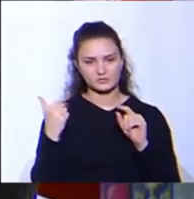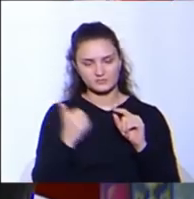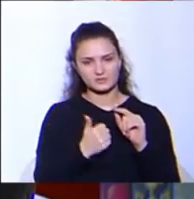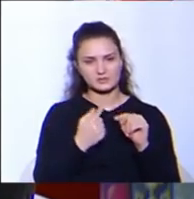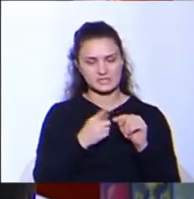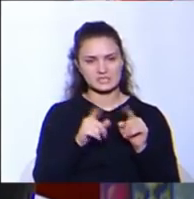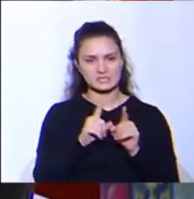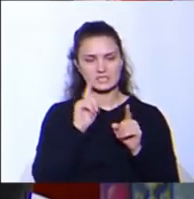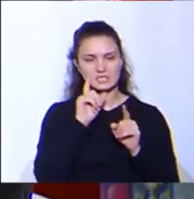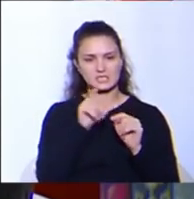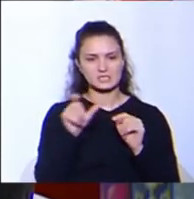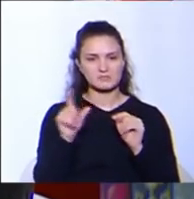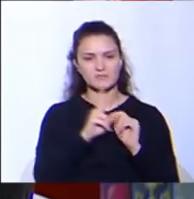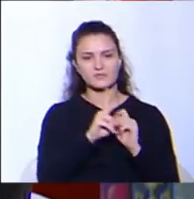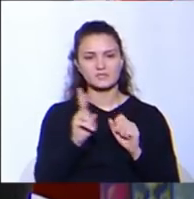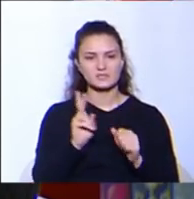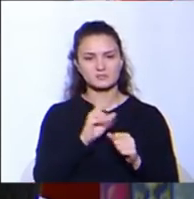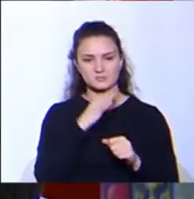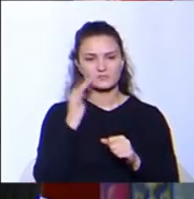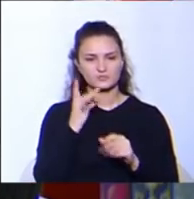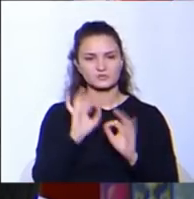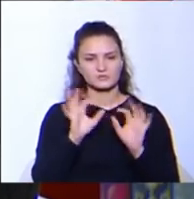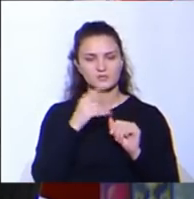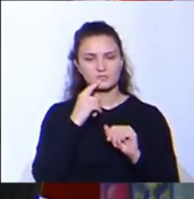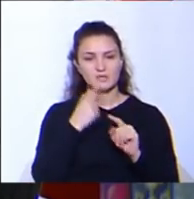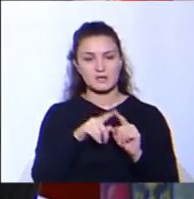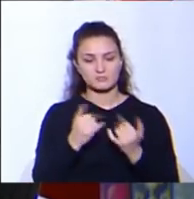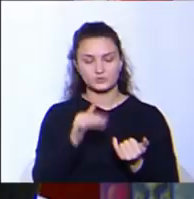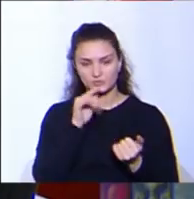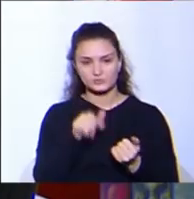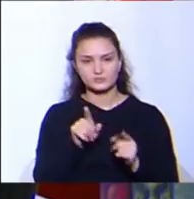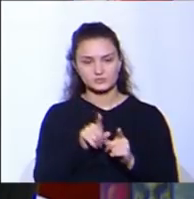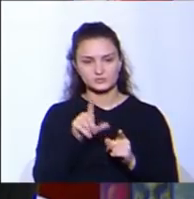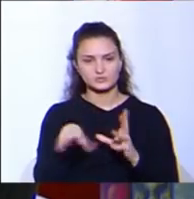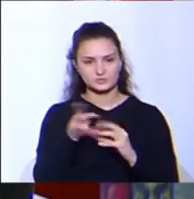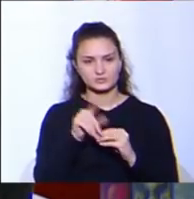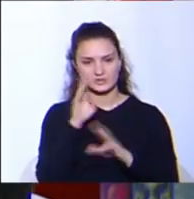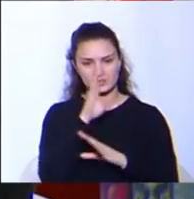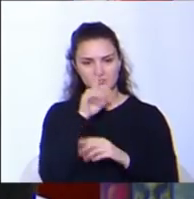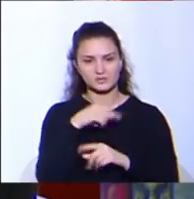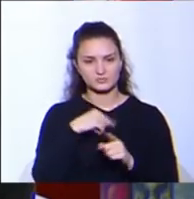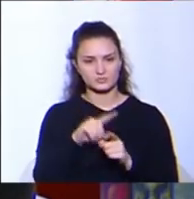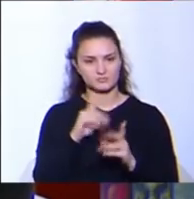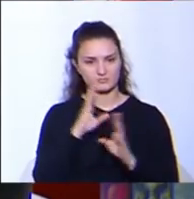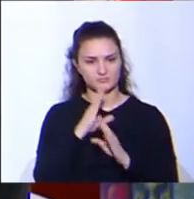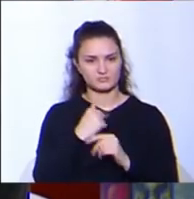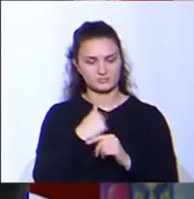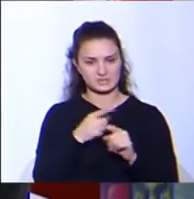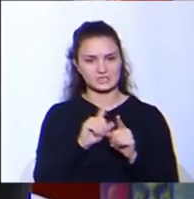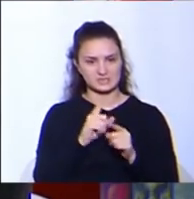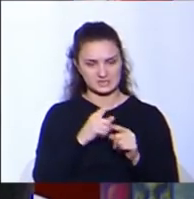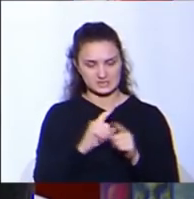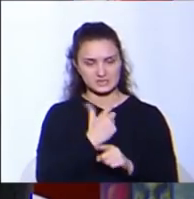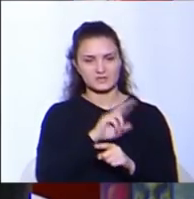და ესეთი ახალგაზრდები, რომლებიც ბევრჯერ მითქვამს, რომ ამ ეტაპზე შენს გაგი გამართლა და მეც, მაგრამ ისევ ხვდებიან